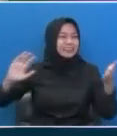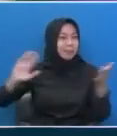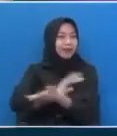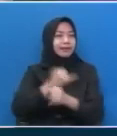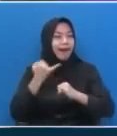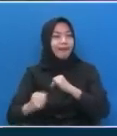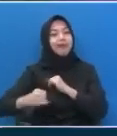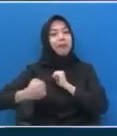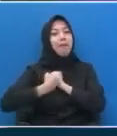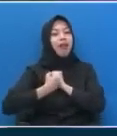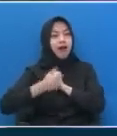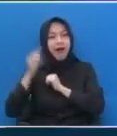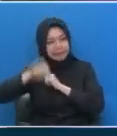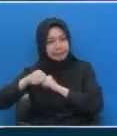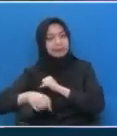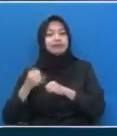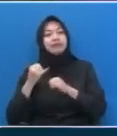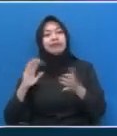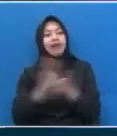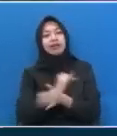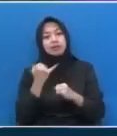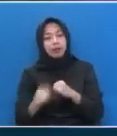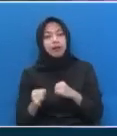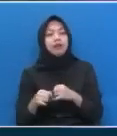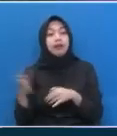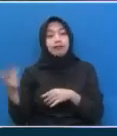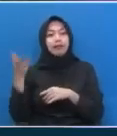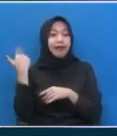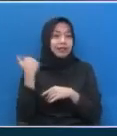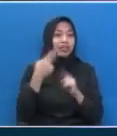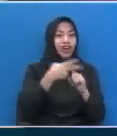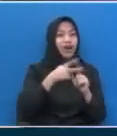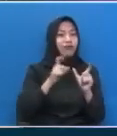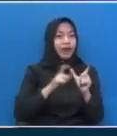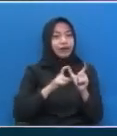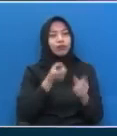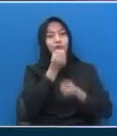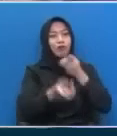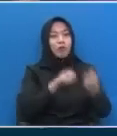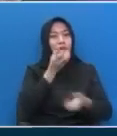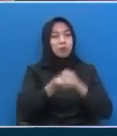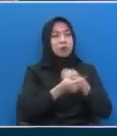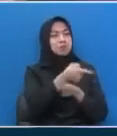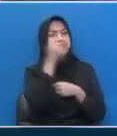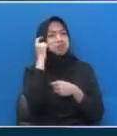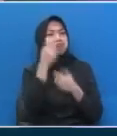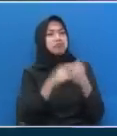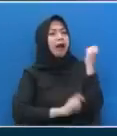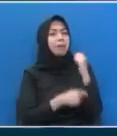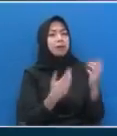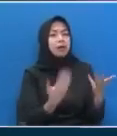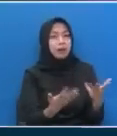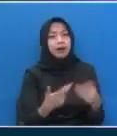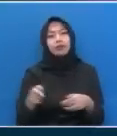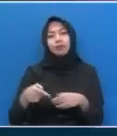tanggapan Anda soal pembelaan shampo hari ini karena kita dengar dari dari pernyataan sampo yang membantah semua kesaksian